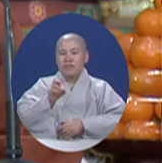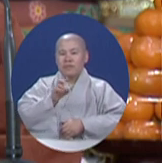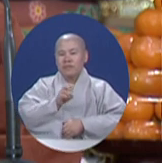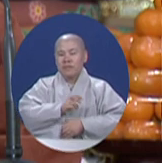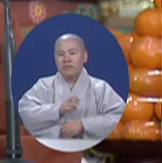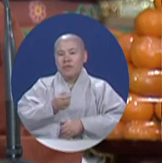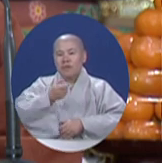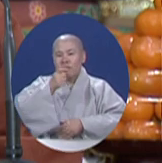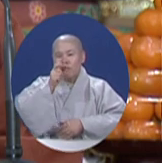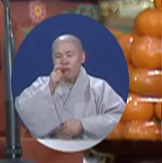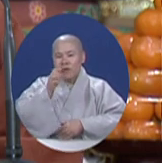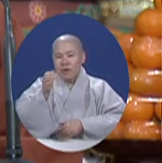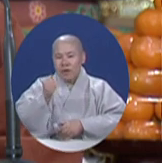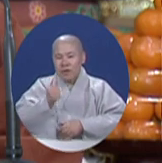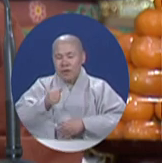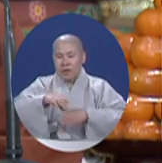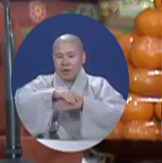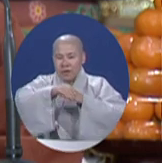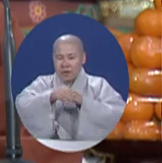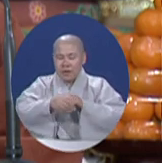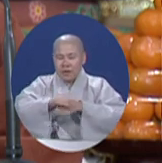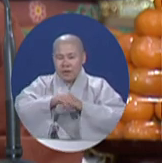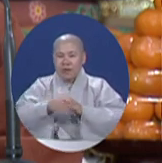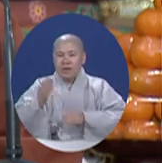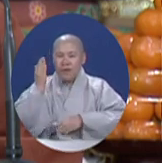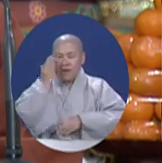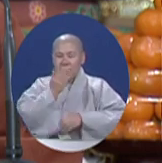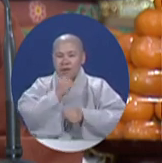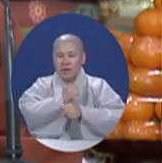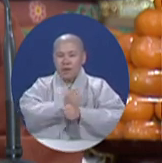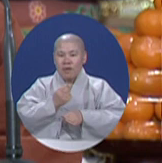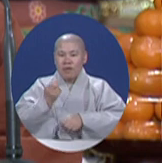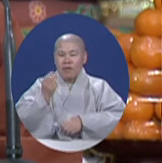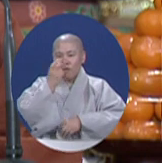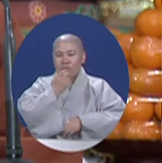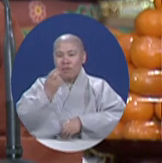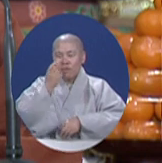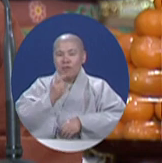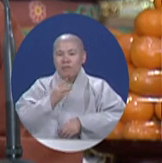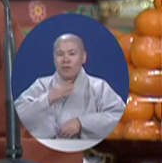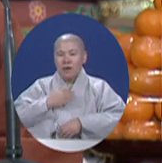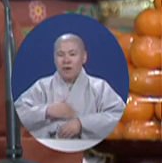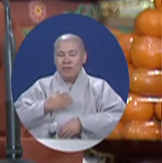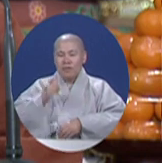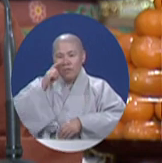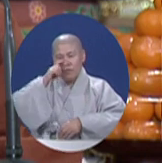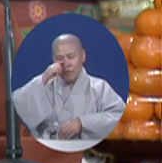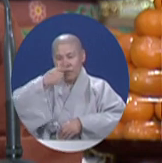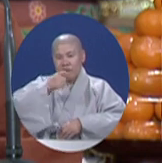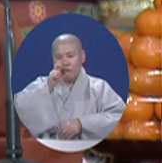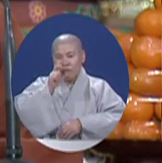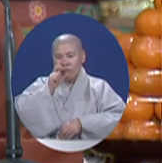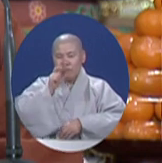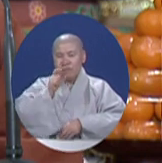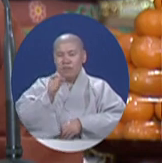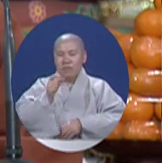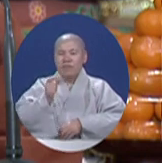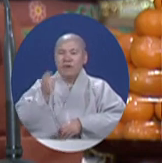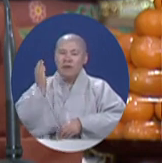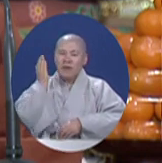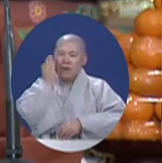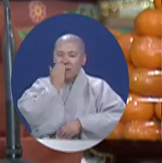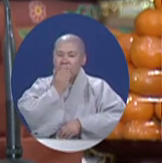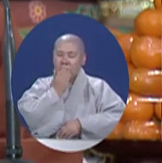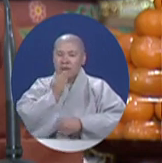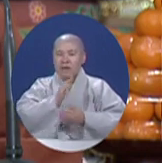이수정기 물로써 그릇을 깨끗하게 할 줄만 알았지 능정탁수 그 탁한 물을 능히 깨끗하게 할 줄은 모르는